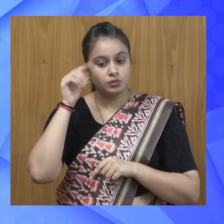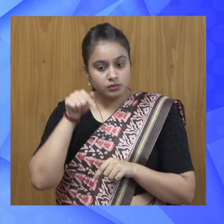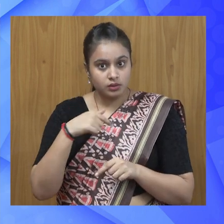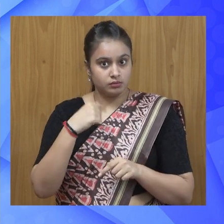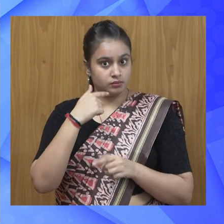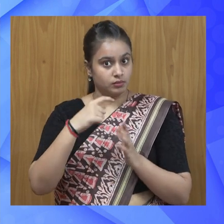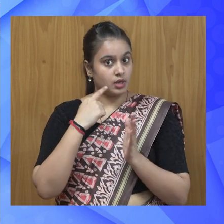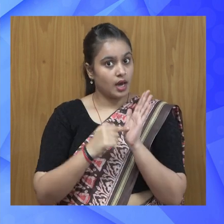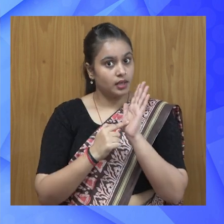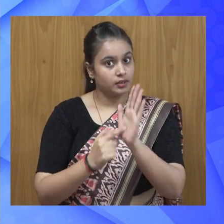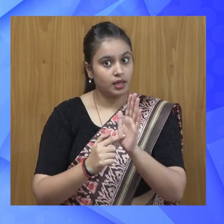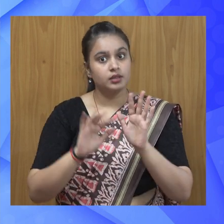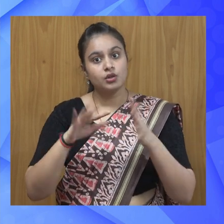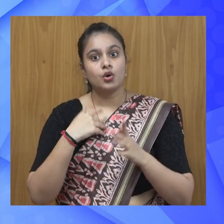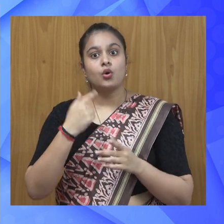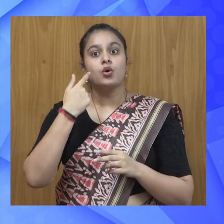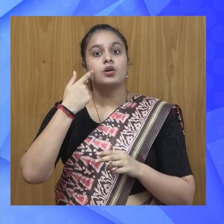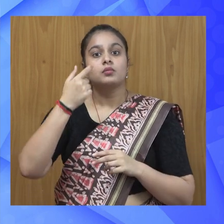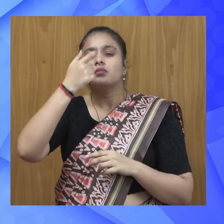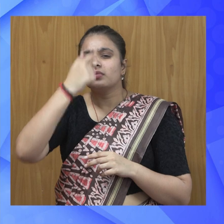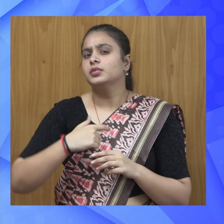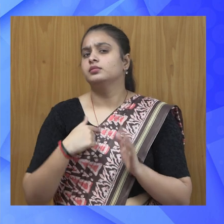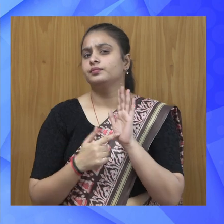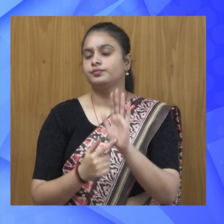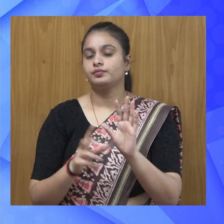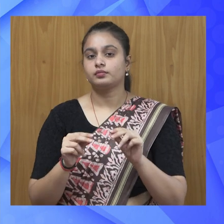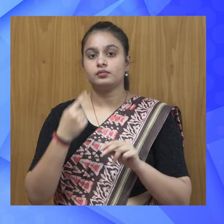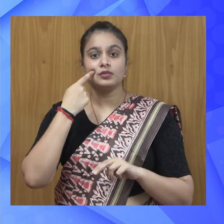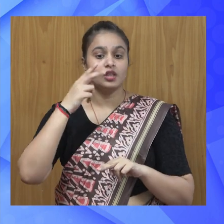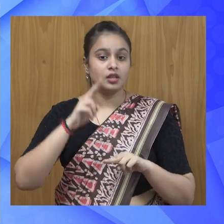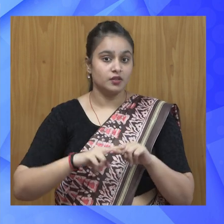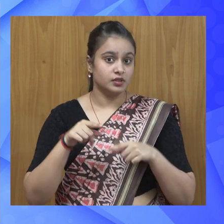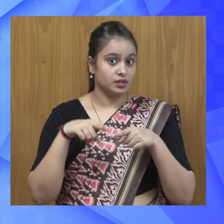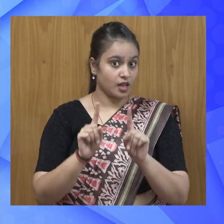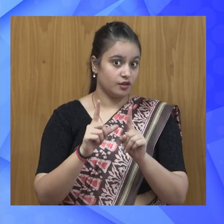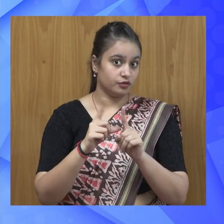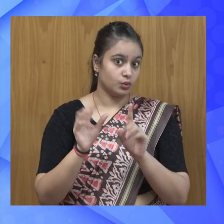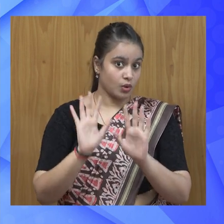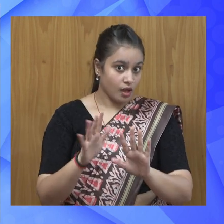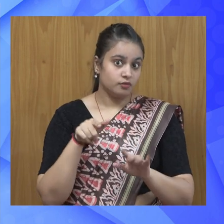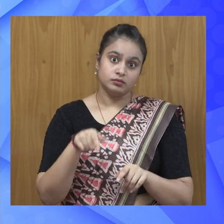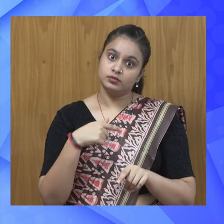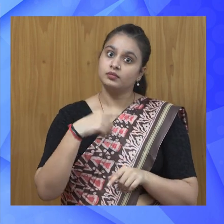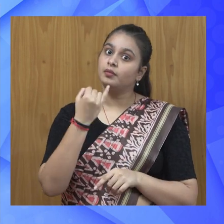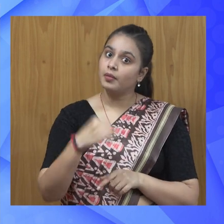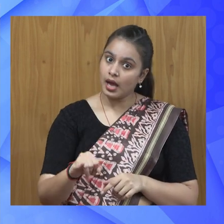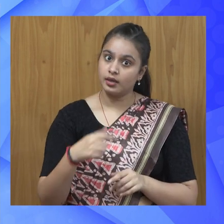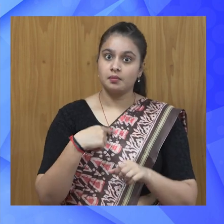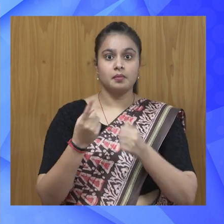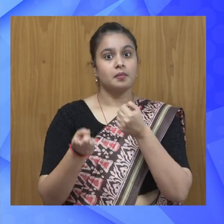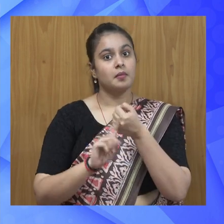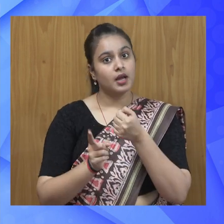identity theft है या एक impersonation होता है. अगर आप ही खुद भी ये कर रहे हैं तो ये क्राइम है, which is punishable